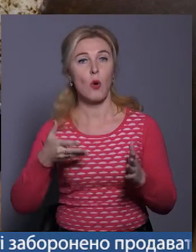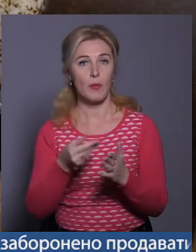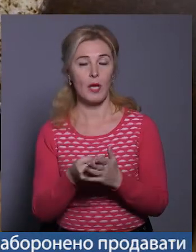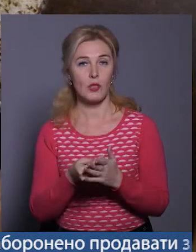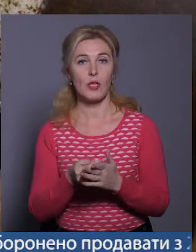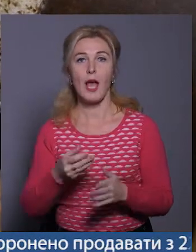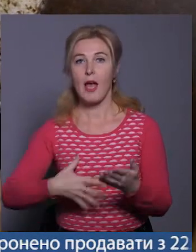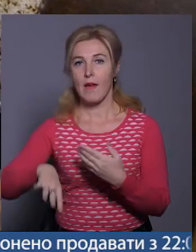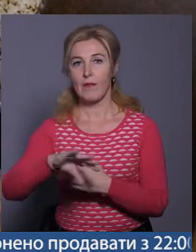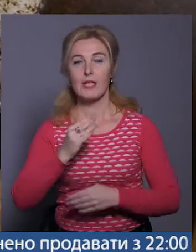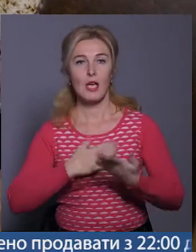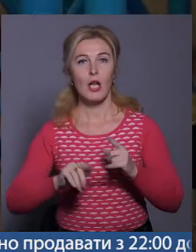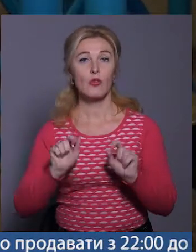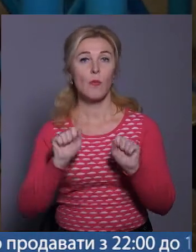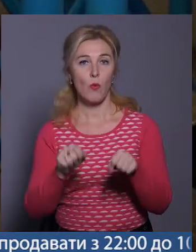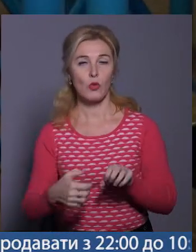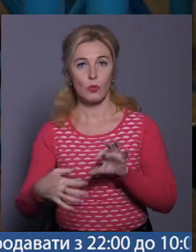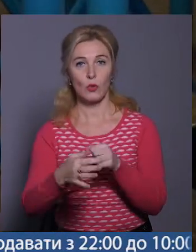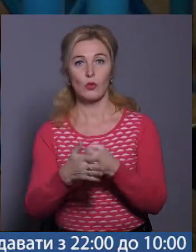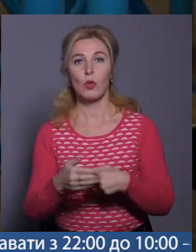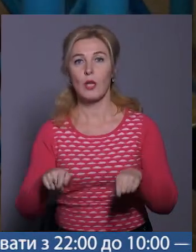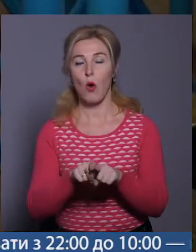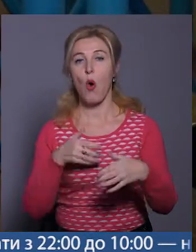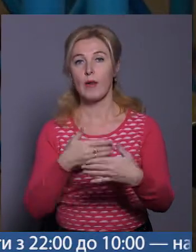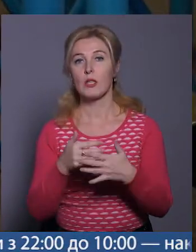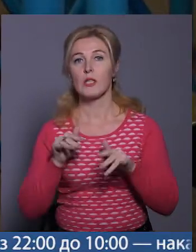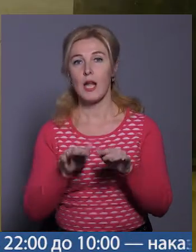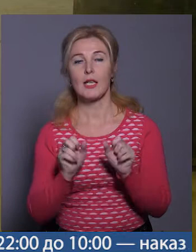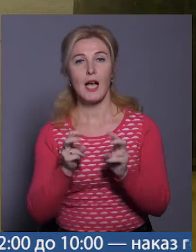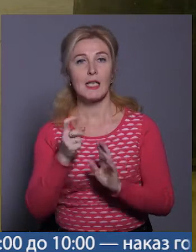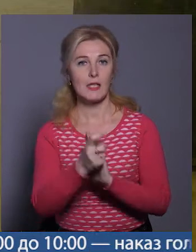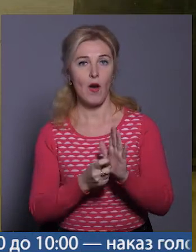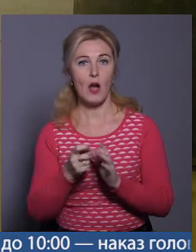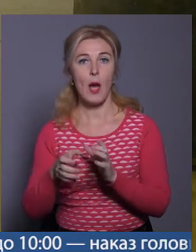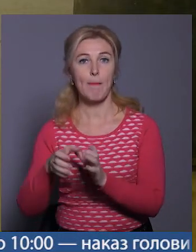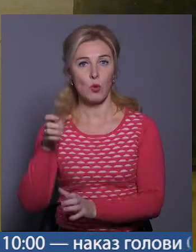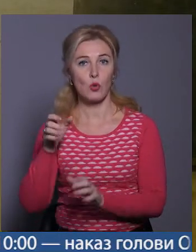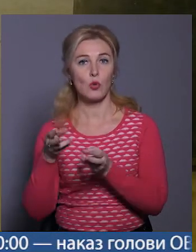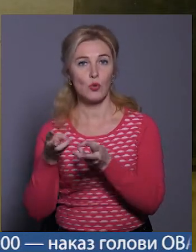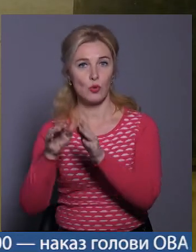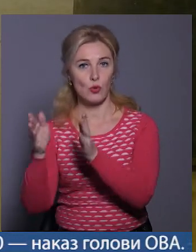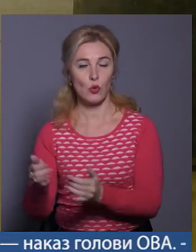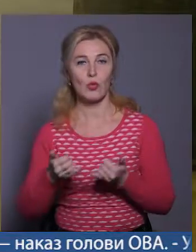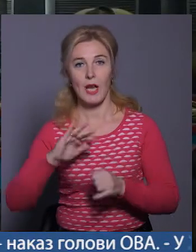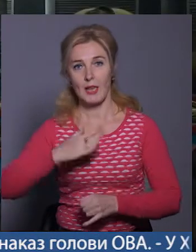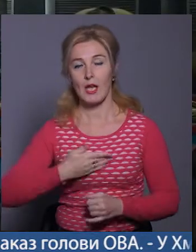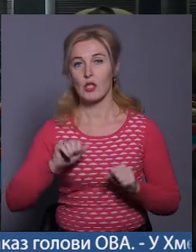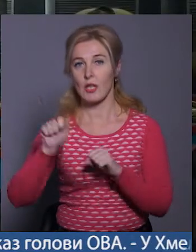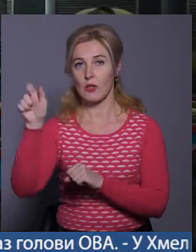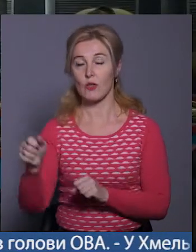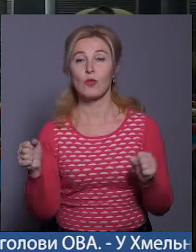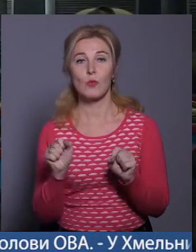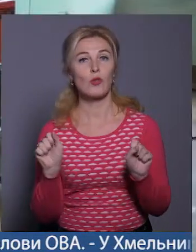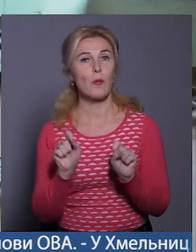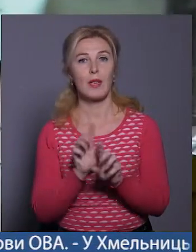всі раді, що ми можемо долучитися до волонтерської діяльності, як зварювання буржуйок приносних для наших захисників зимою, щоб